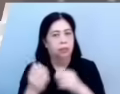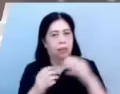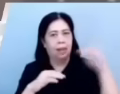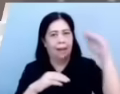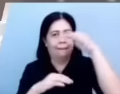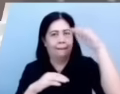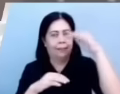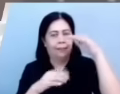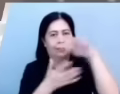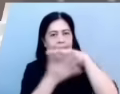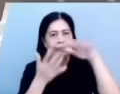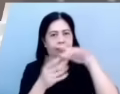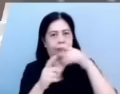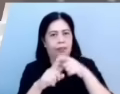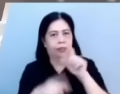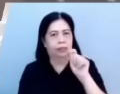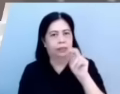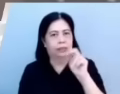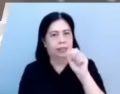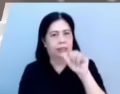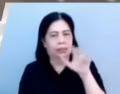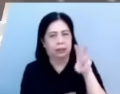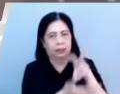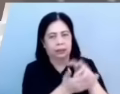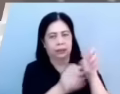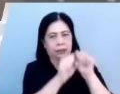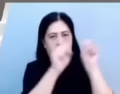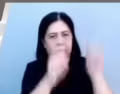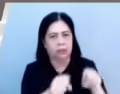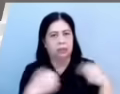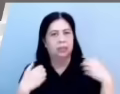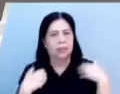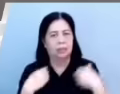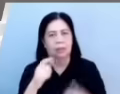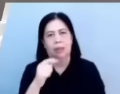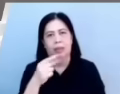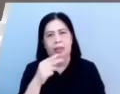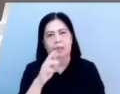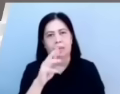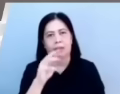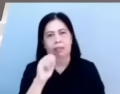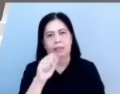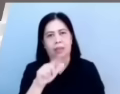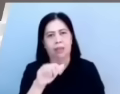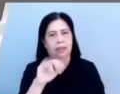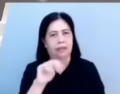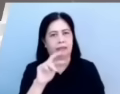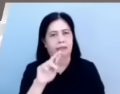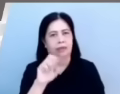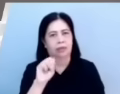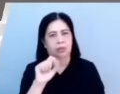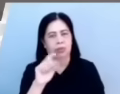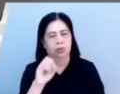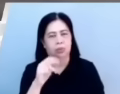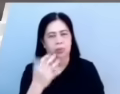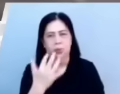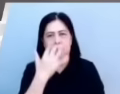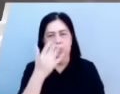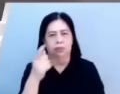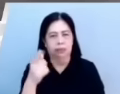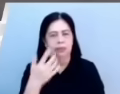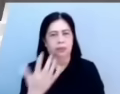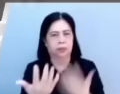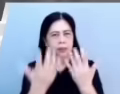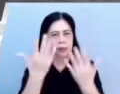Tanay Station, ay may presence po tayo ng thermal inversion. Kaya po simula kagabi ay nakaranas na po tayo ng epekto